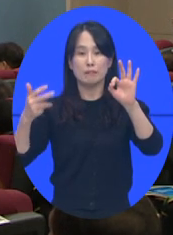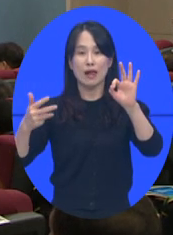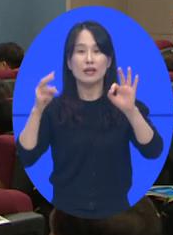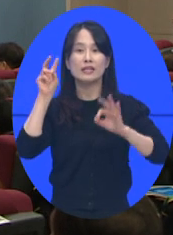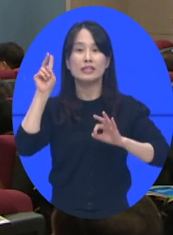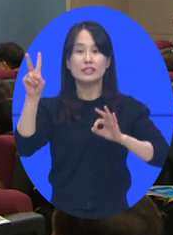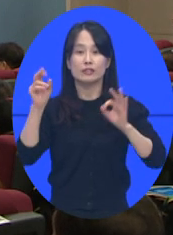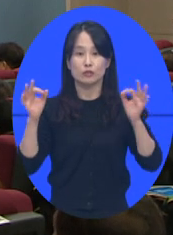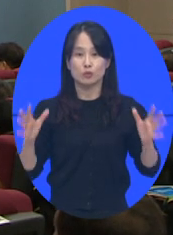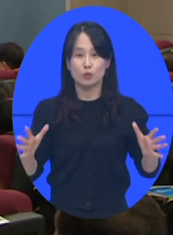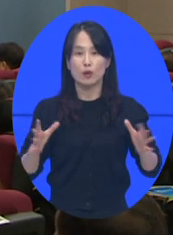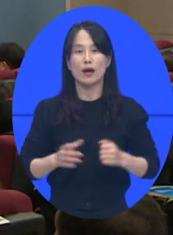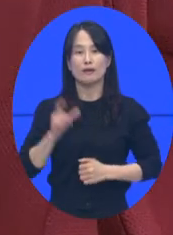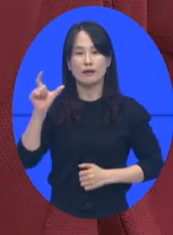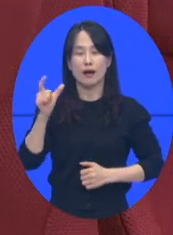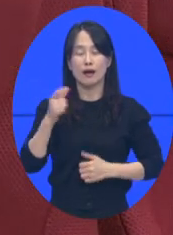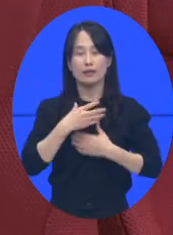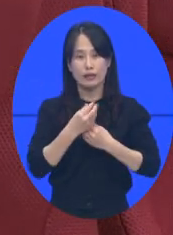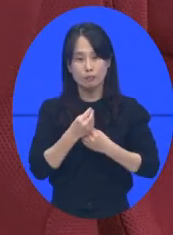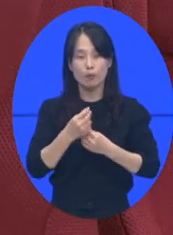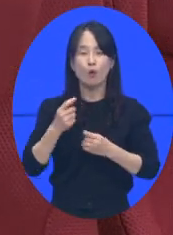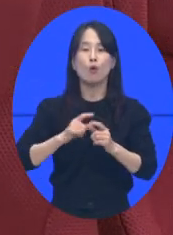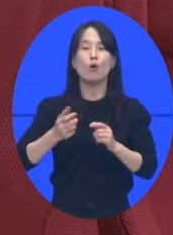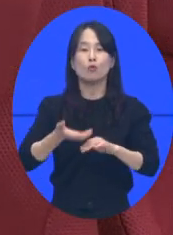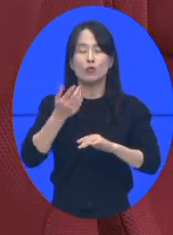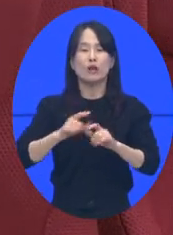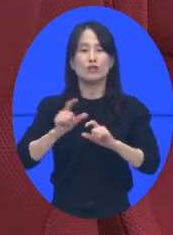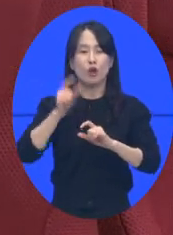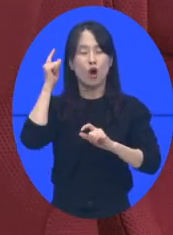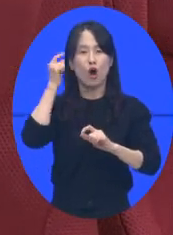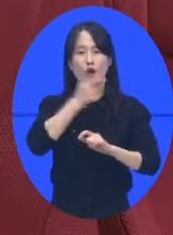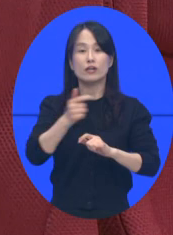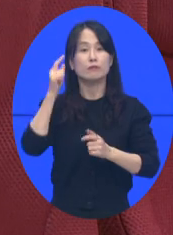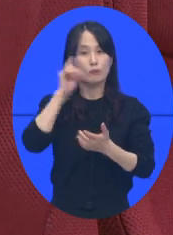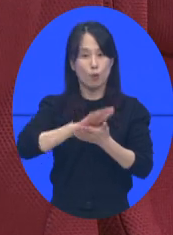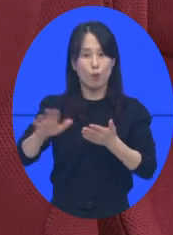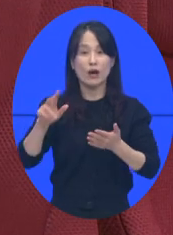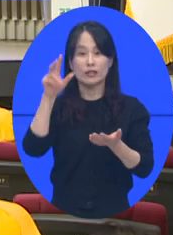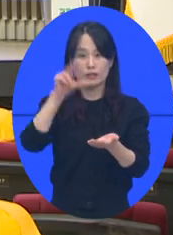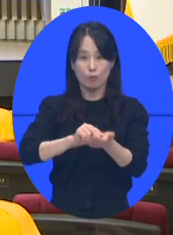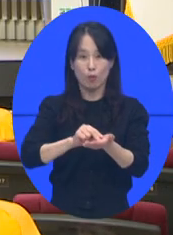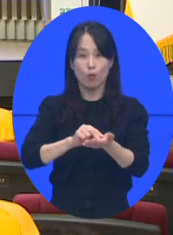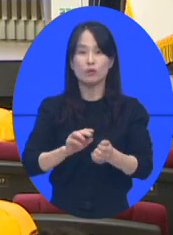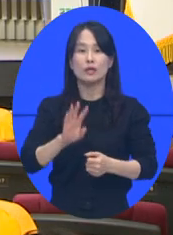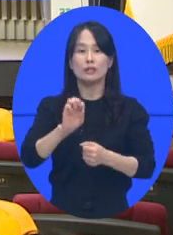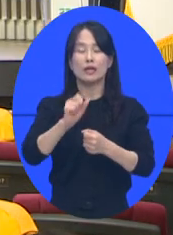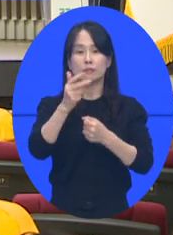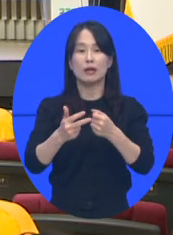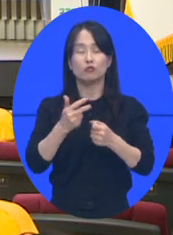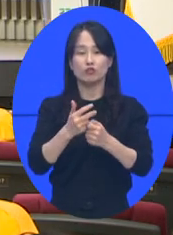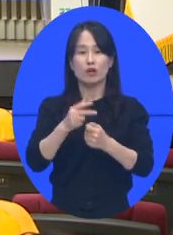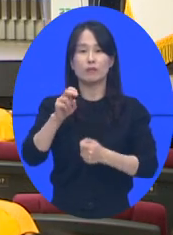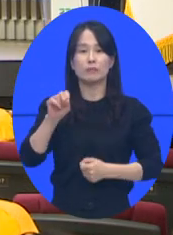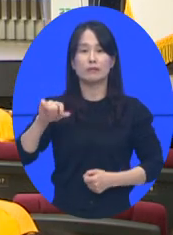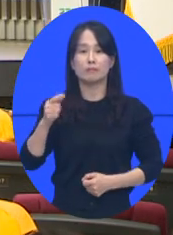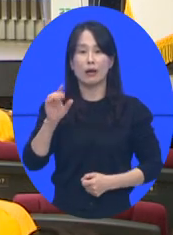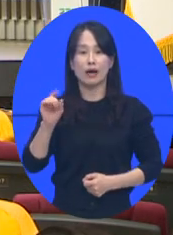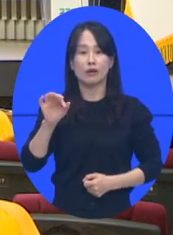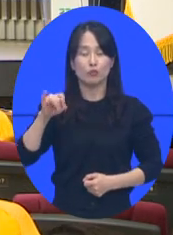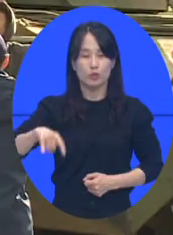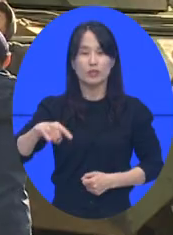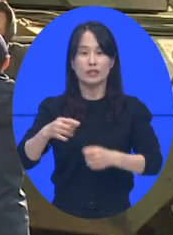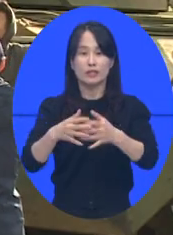27일에서 28일 이틀간 튼튼한 안보 위에 더 큰 평화라는 슬로건을 내세운 제 48주년 민방위대 창설